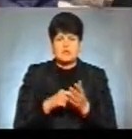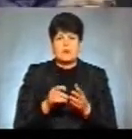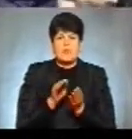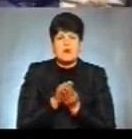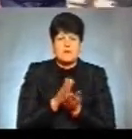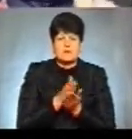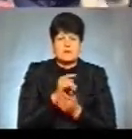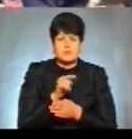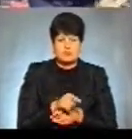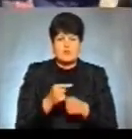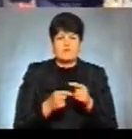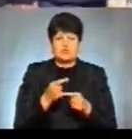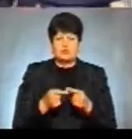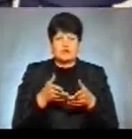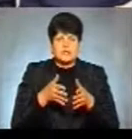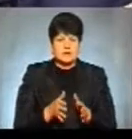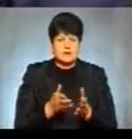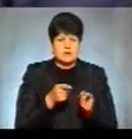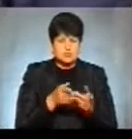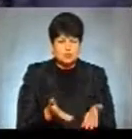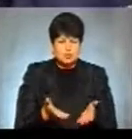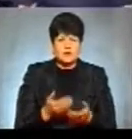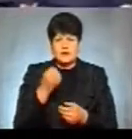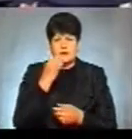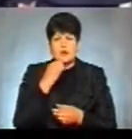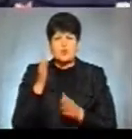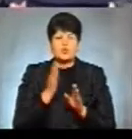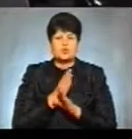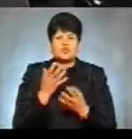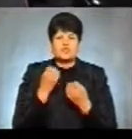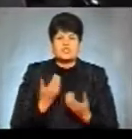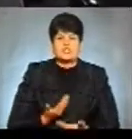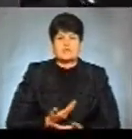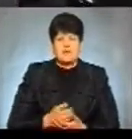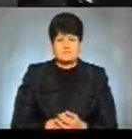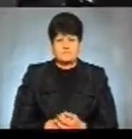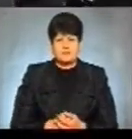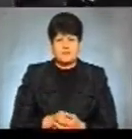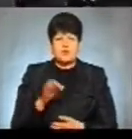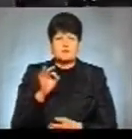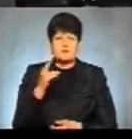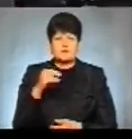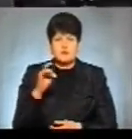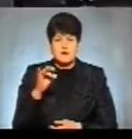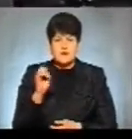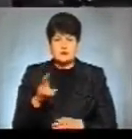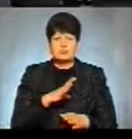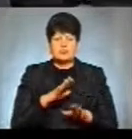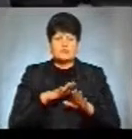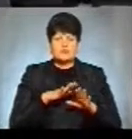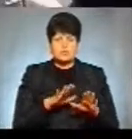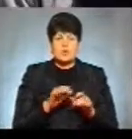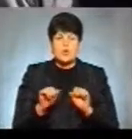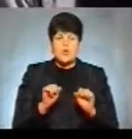внуки тут родилися. Ну і дякую долі, що ми ще живемо. Олександр Деркач був заступником командира